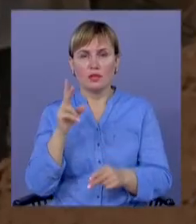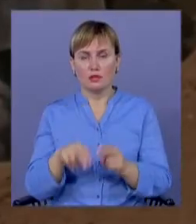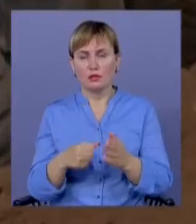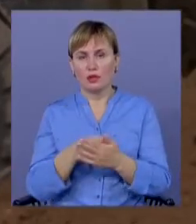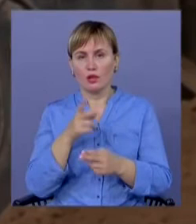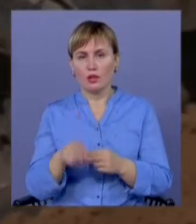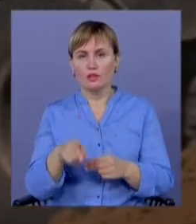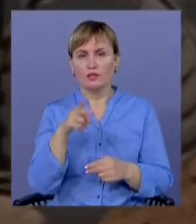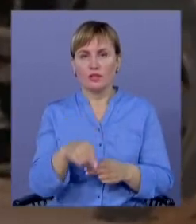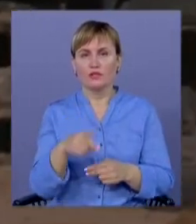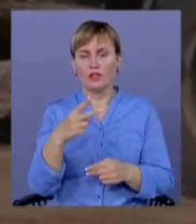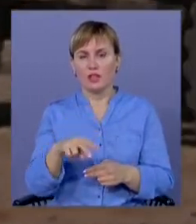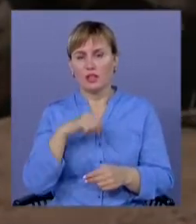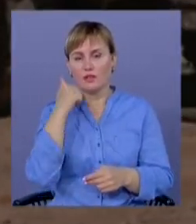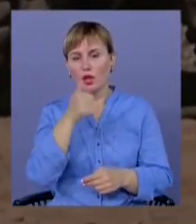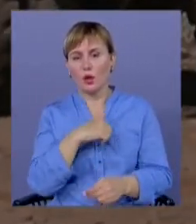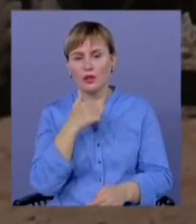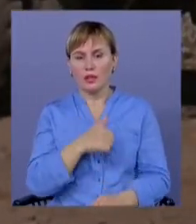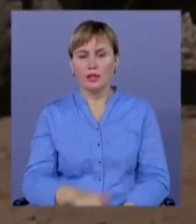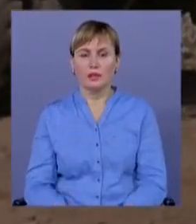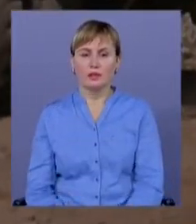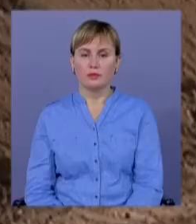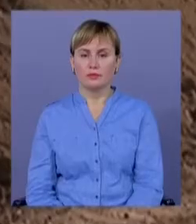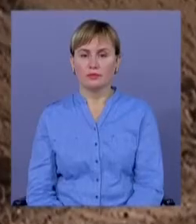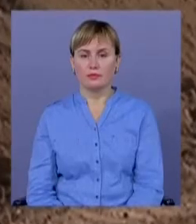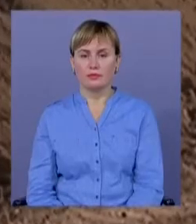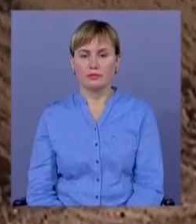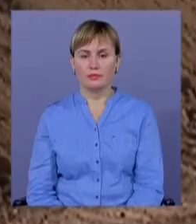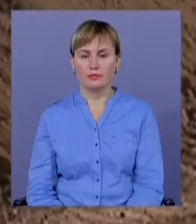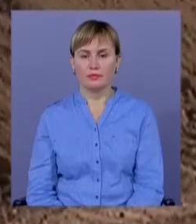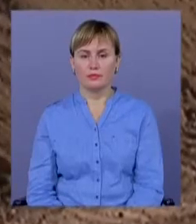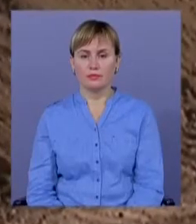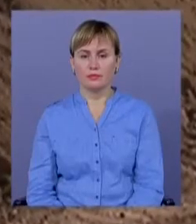конца 2020 года. Жанна Тайтенова, Нуран Уразбеков, телеканал Алматы.